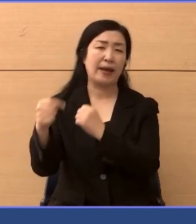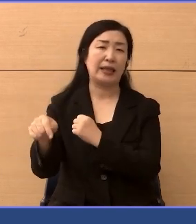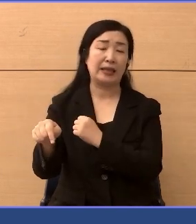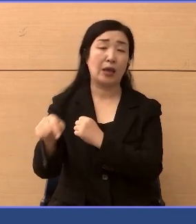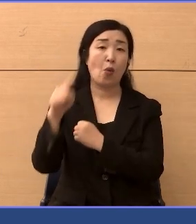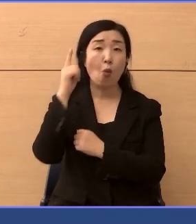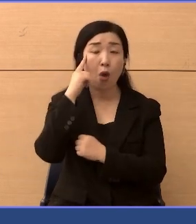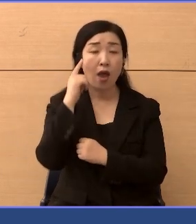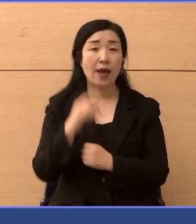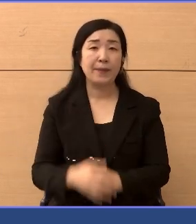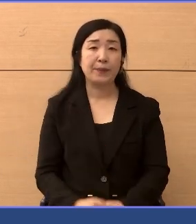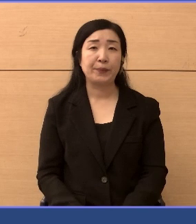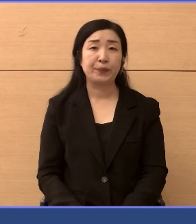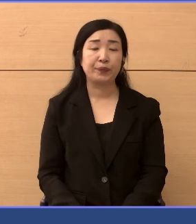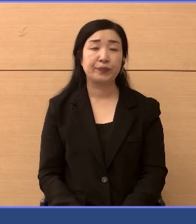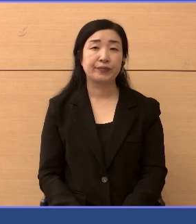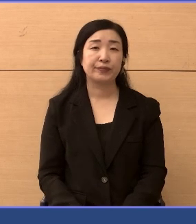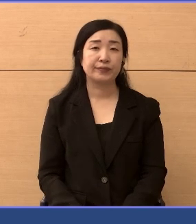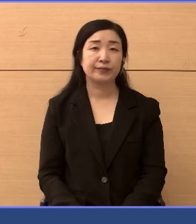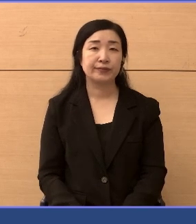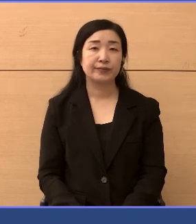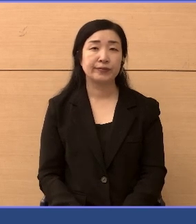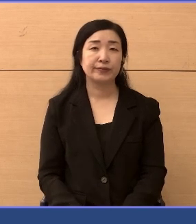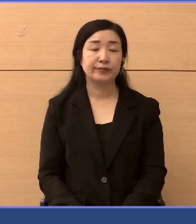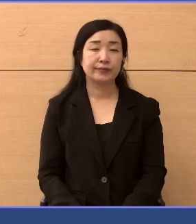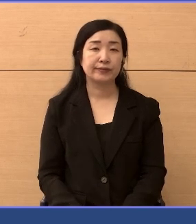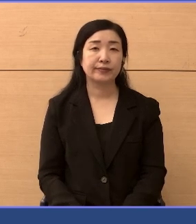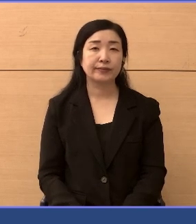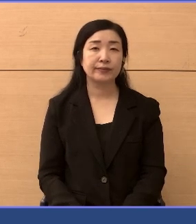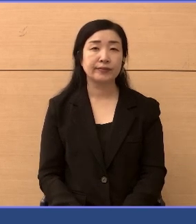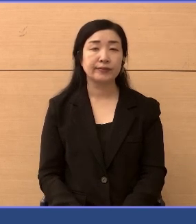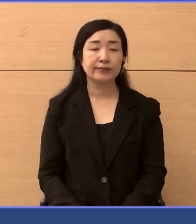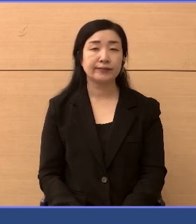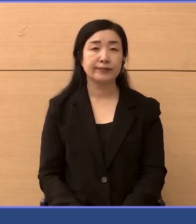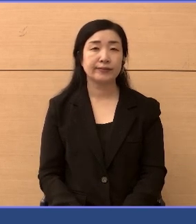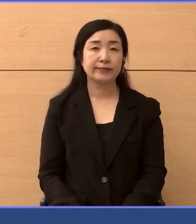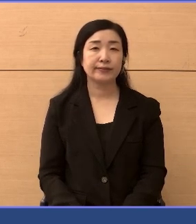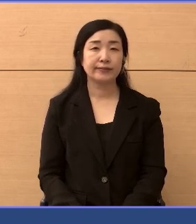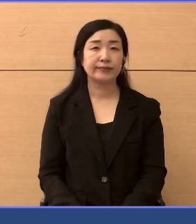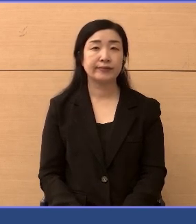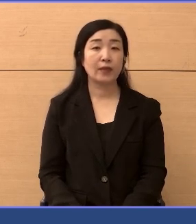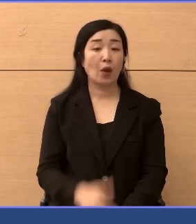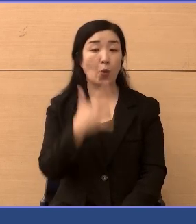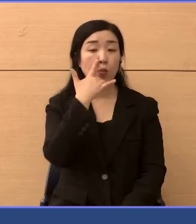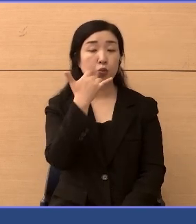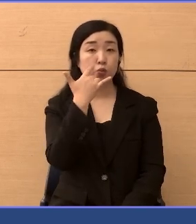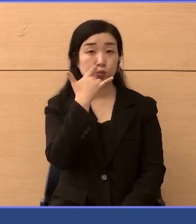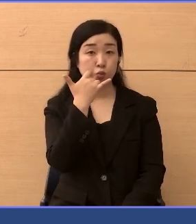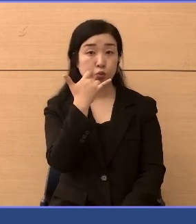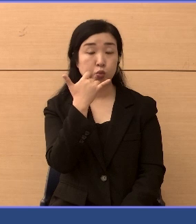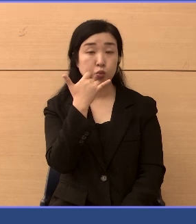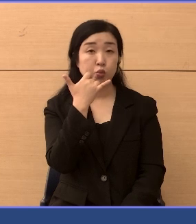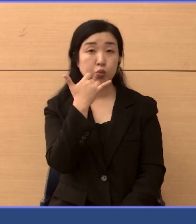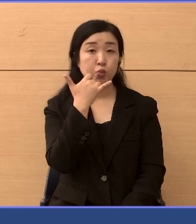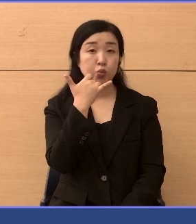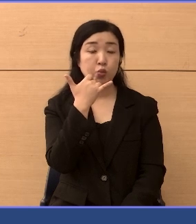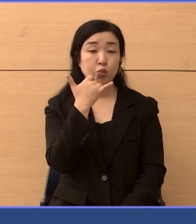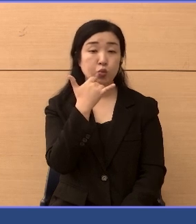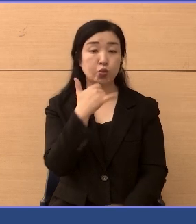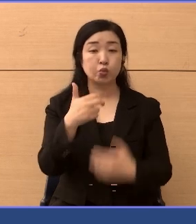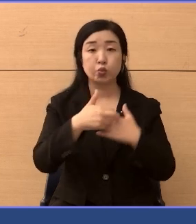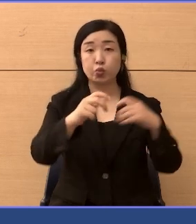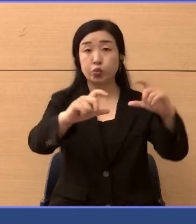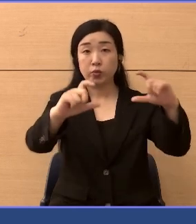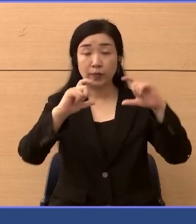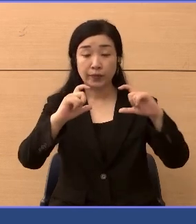often 이 it can be 말은 very important 그렇기 to 때문에 bring parents back after a 부모님들에게 diagnostic feedback 진단